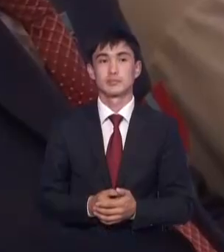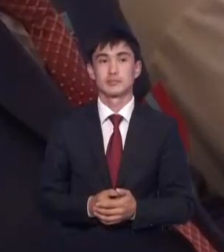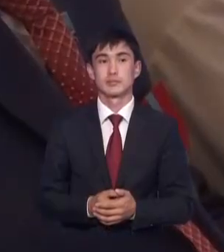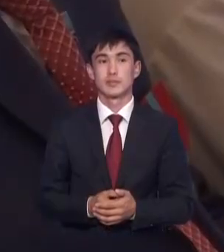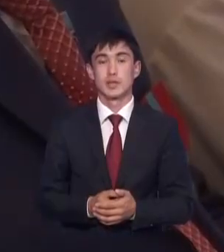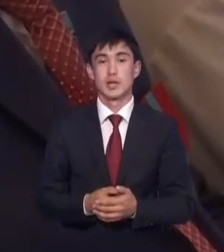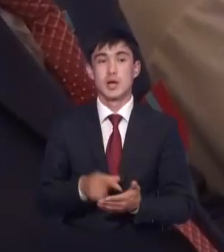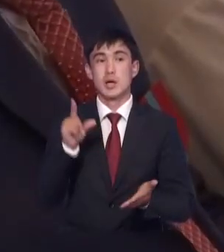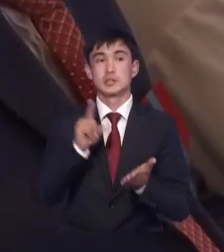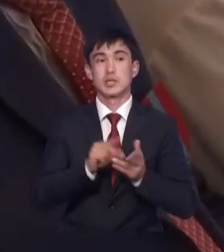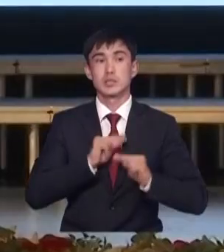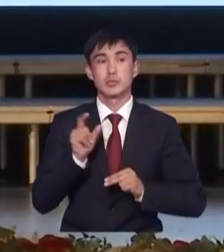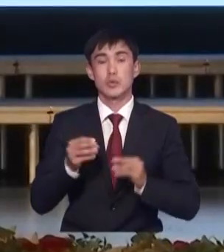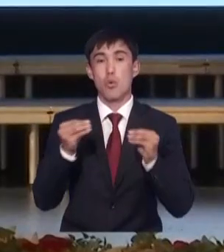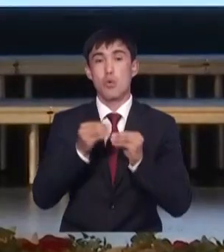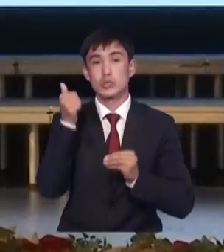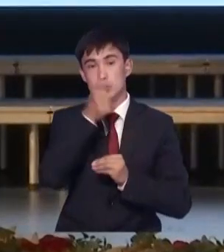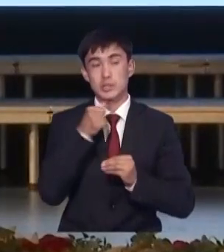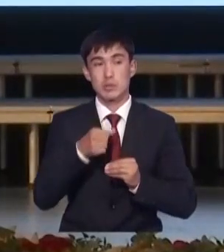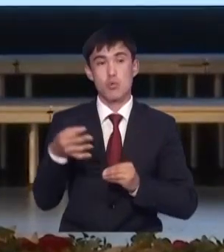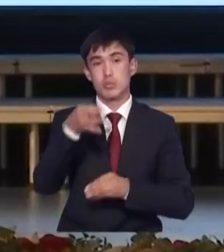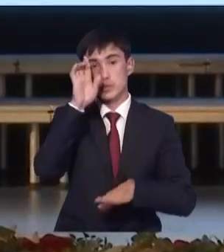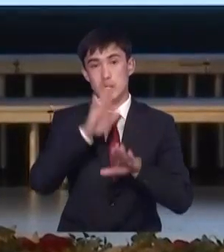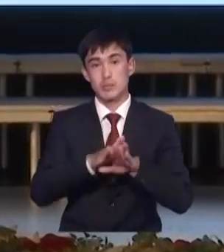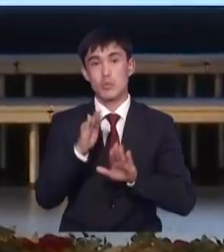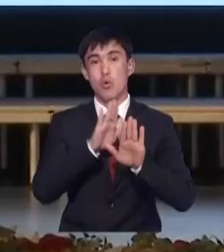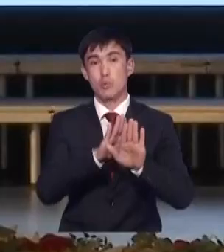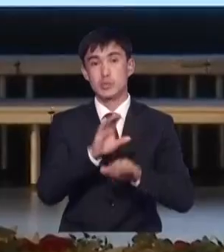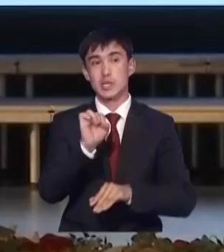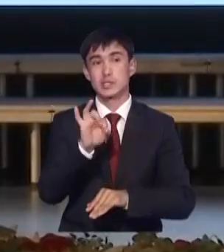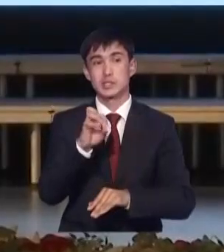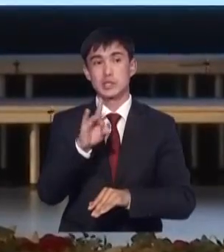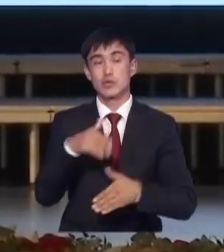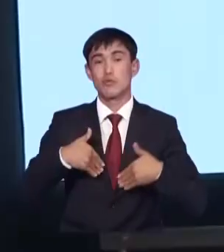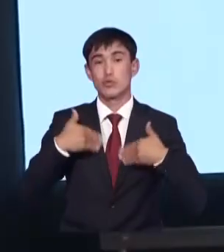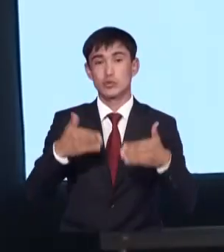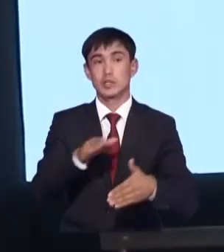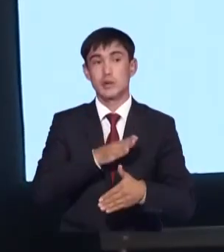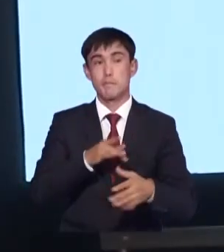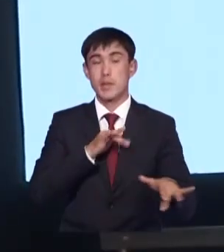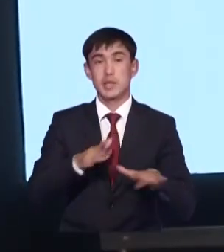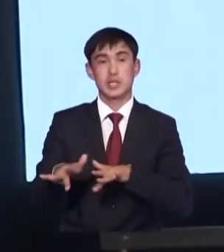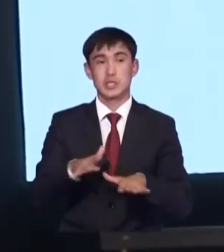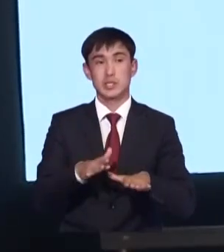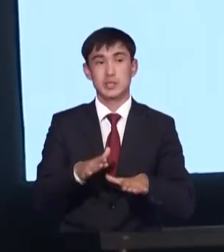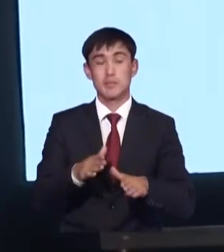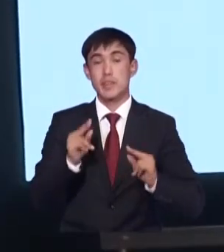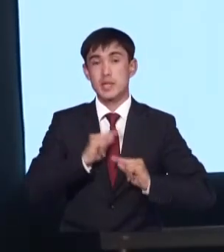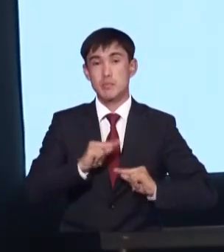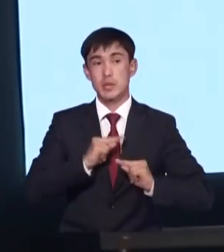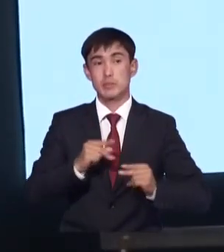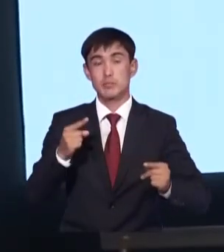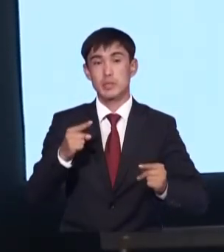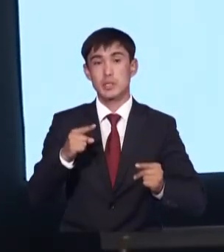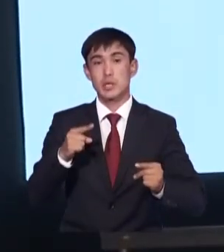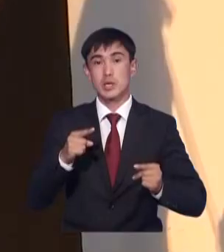Салық қызметкерлерінің 10 жылдықтары мен облыс әкімінің атынан орынбасары Әсет Серікұлы құттықтады. Мерекелік шарада қажырлы еңбегімен көзге